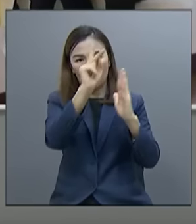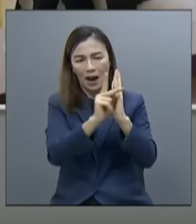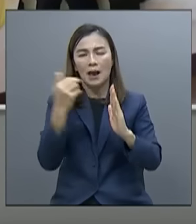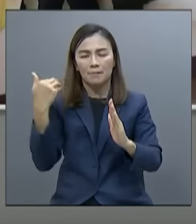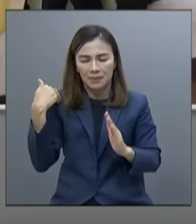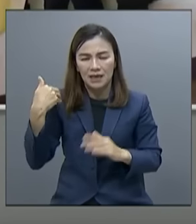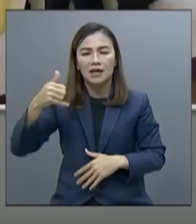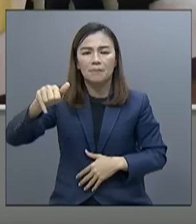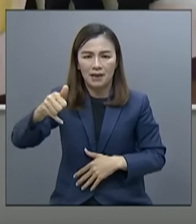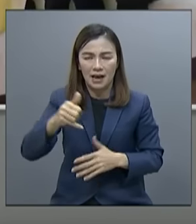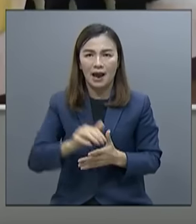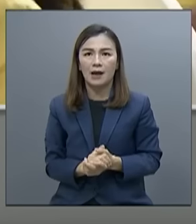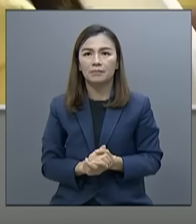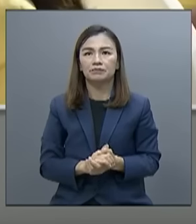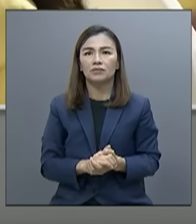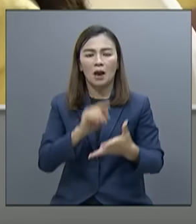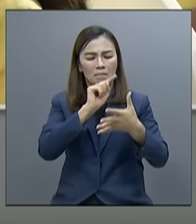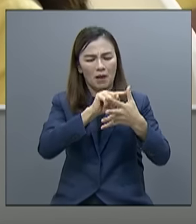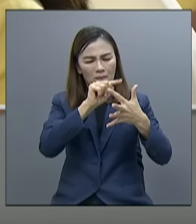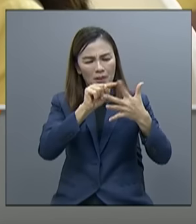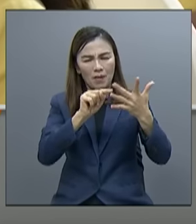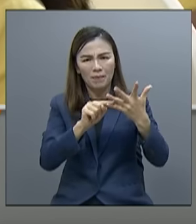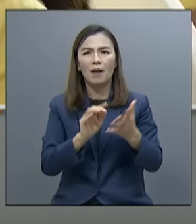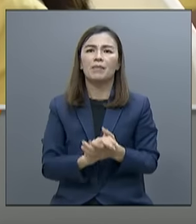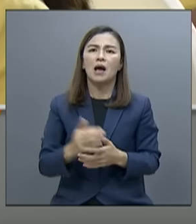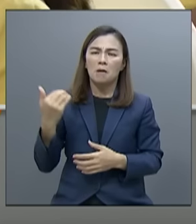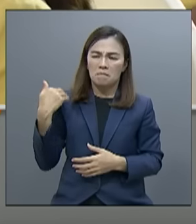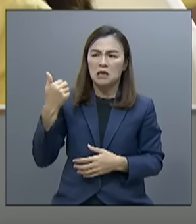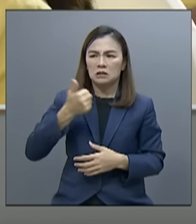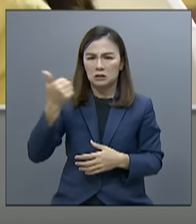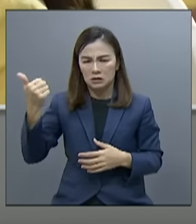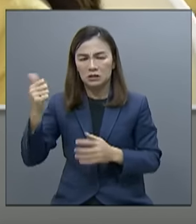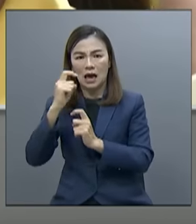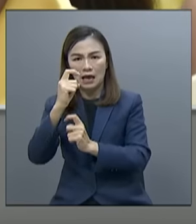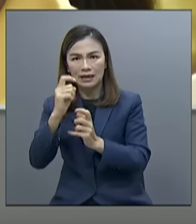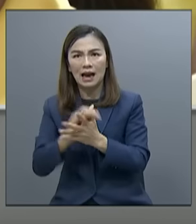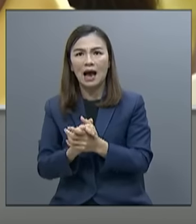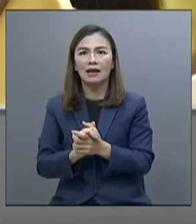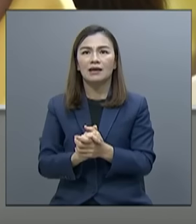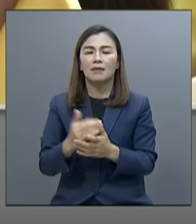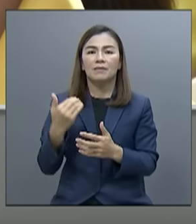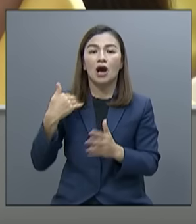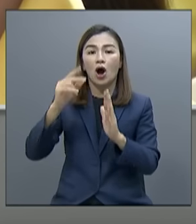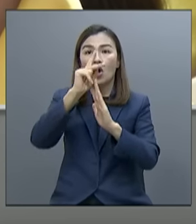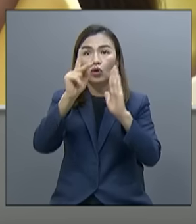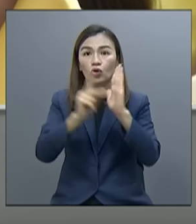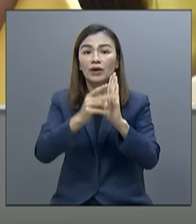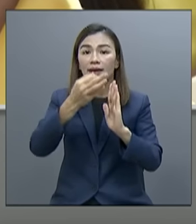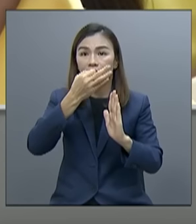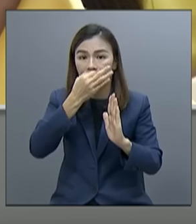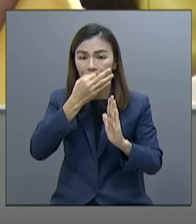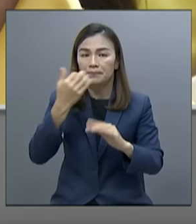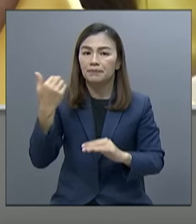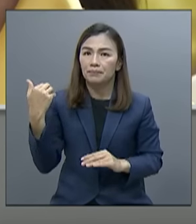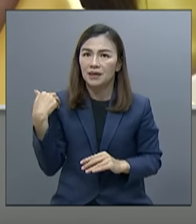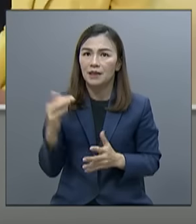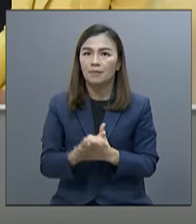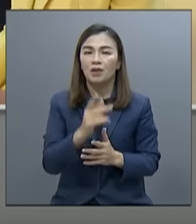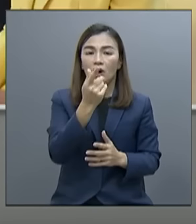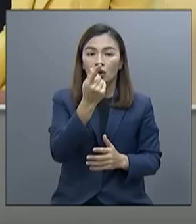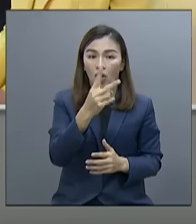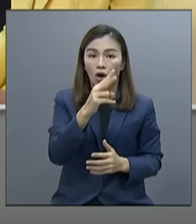ไม่ได้มีแค่นี้ค่ะเพราะว่ามันยังมีความสุ่มเสี่ยงอื่นๆอีกอย่างเรื่องจริยธรรมอะไรอีกมากมายเอาง่ายๆแค่เรื่องตั้งครม.